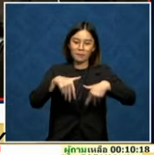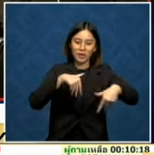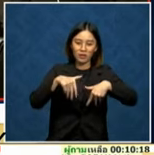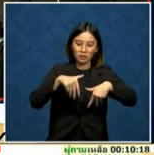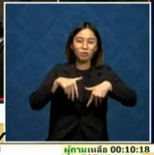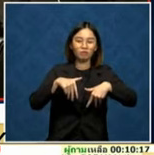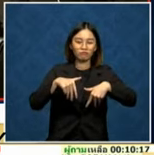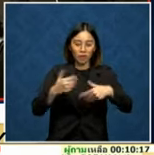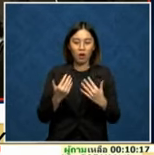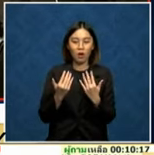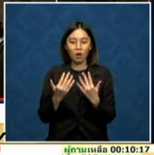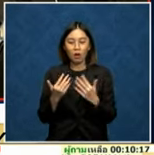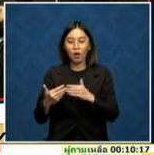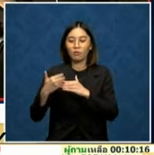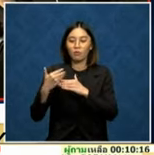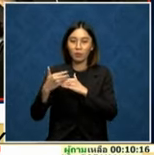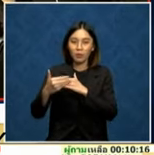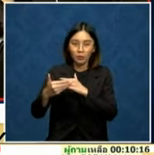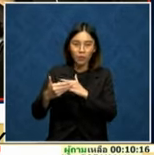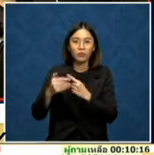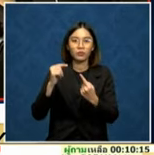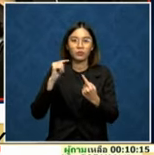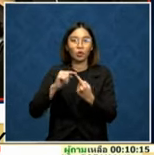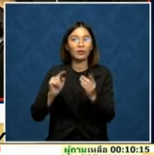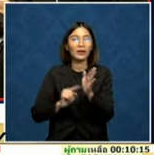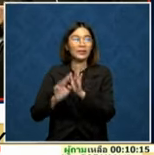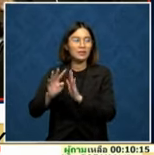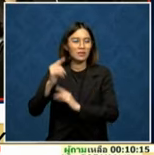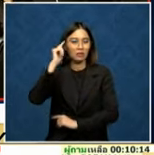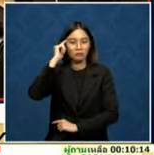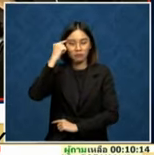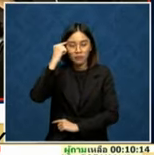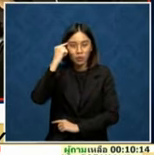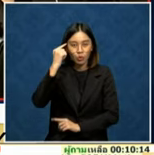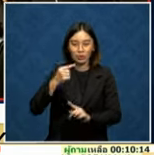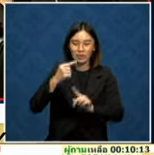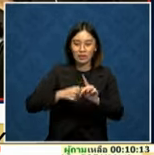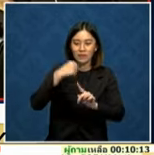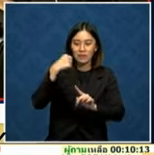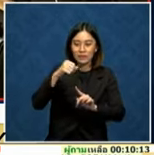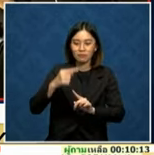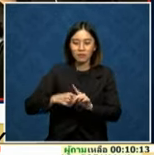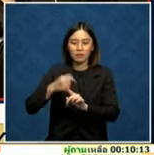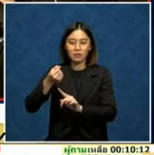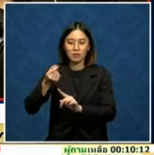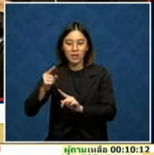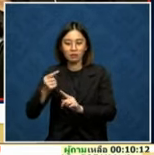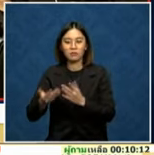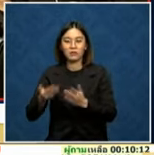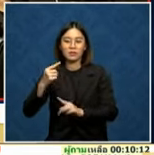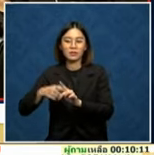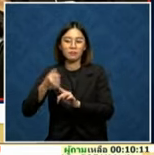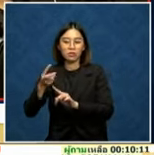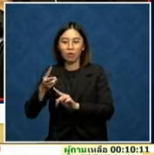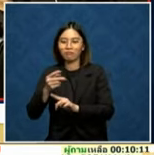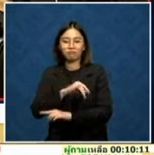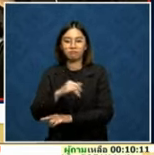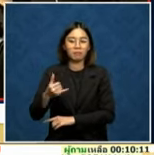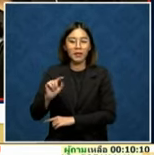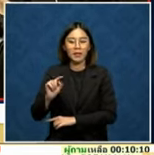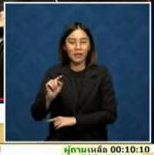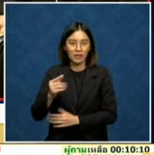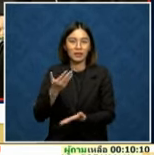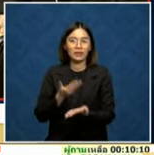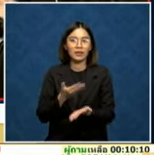ก็ยังคงจะต้องรอต่อไปจนถึงไรมาสี่ซึไมู่้วาเป็นตุลาคมพศจิกายนหอวาทานวาคมกันแน่ที่